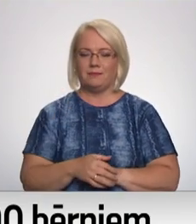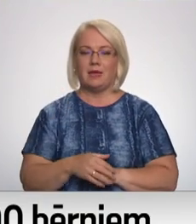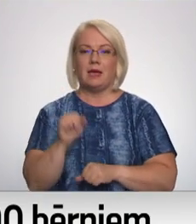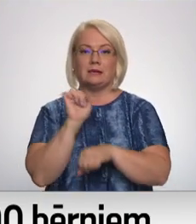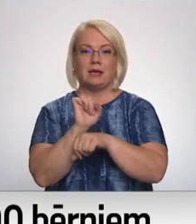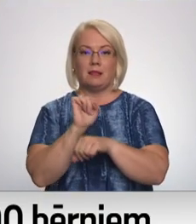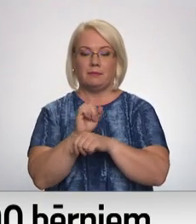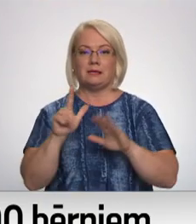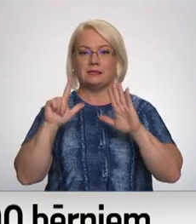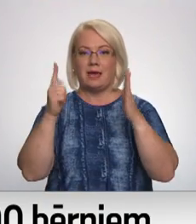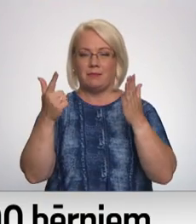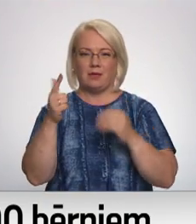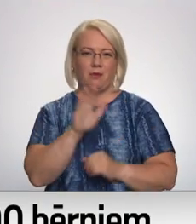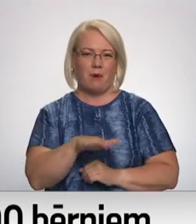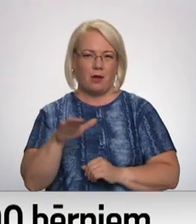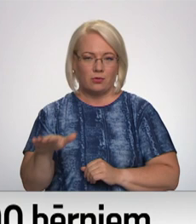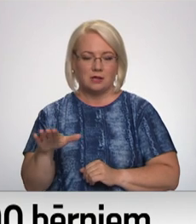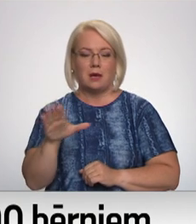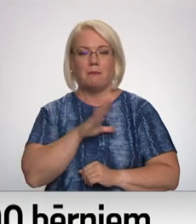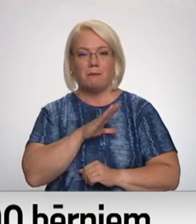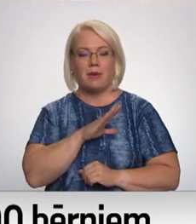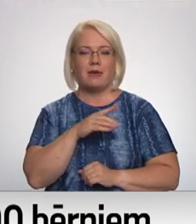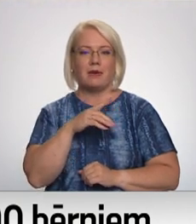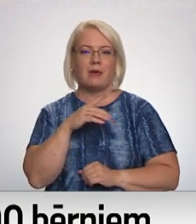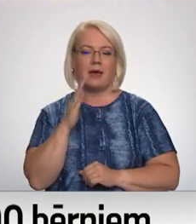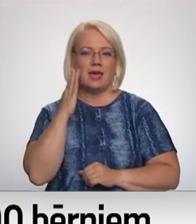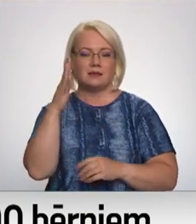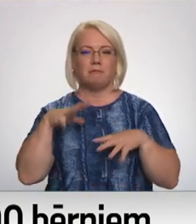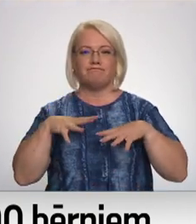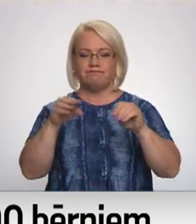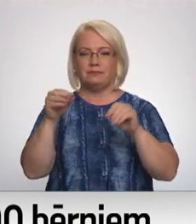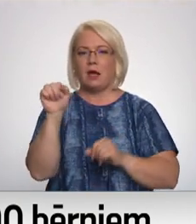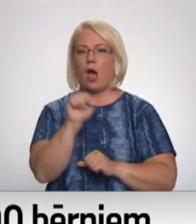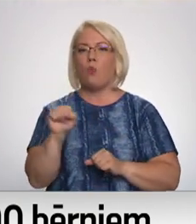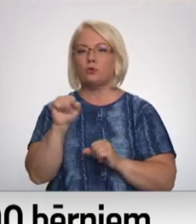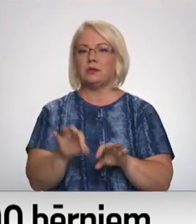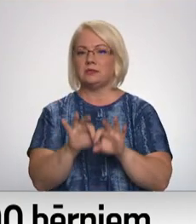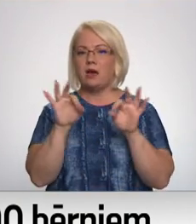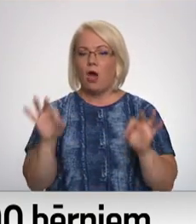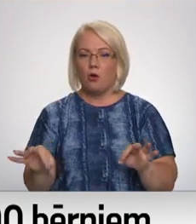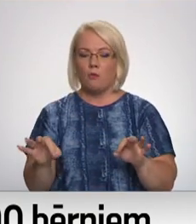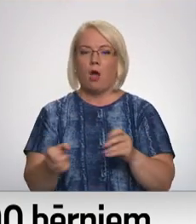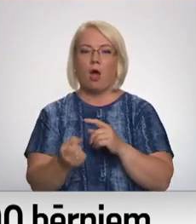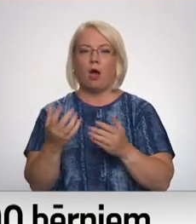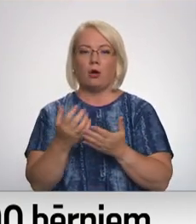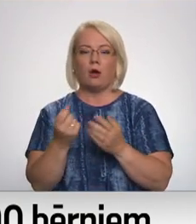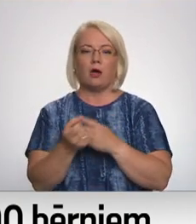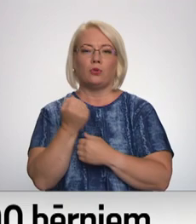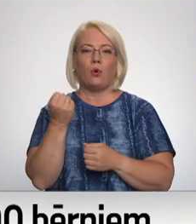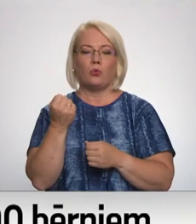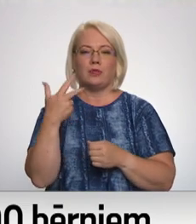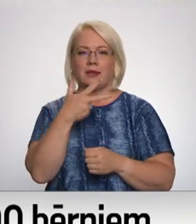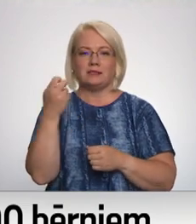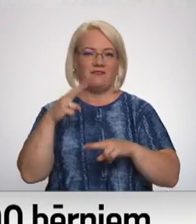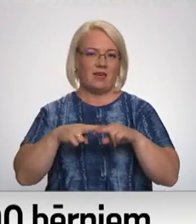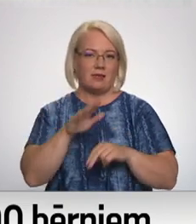Salaspils 7. Pirmskolas izglītības iestādi bija iecerēts pilnībā pabeigt šā gada augusta sākumā, rodot gandrīz 300 vietas bērniem. To